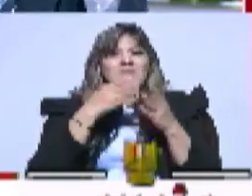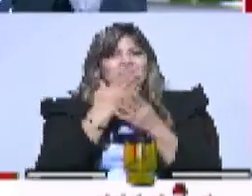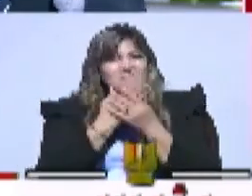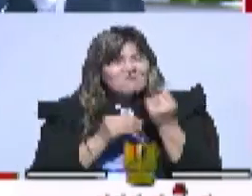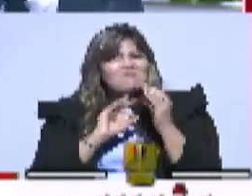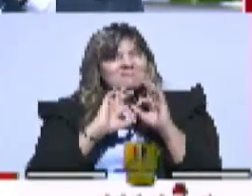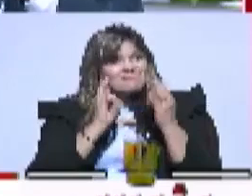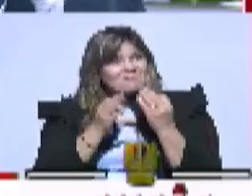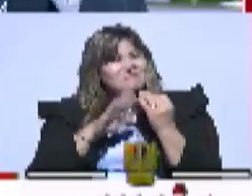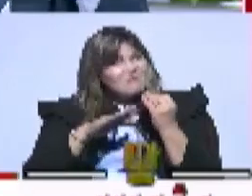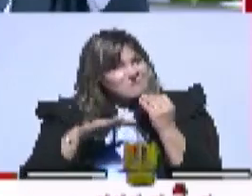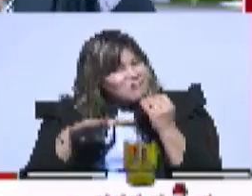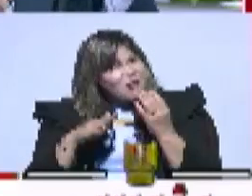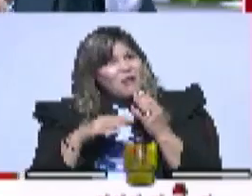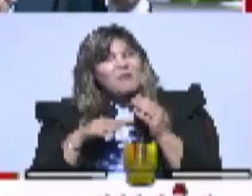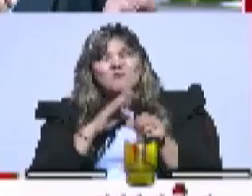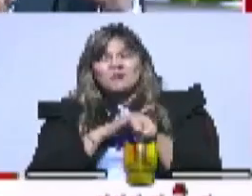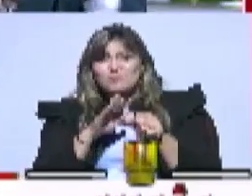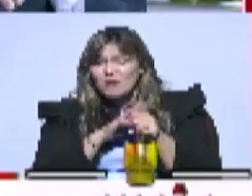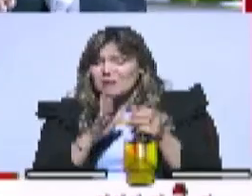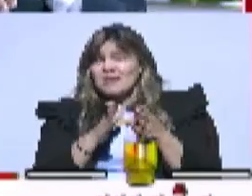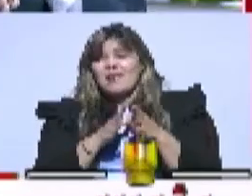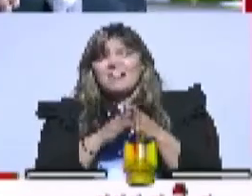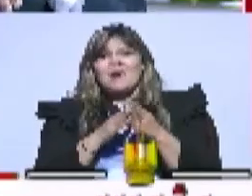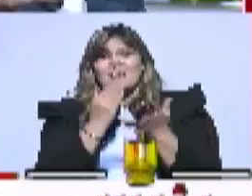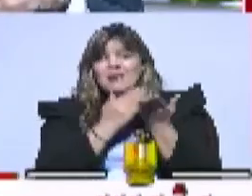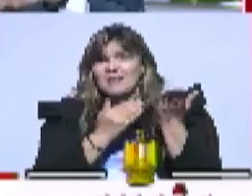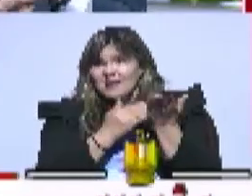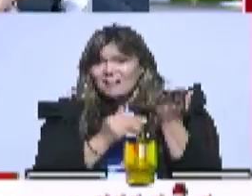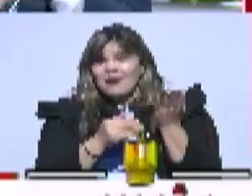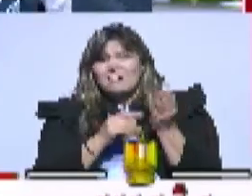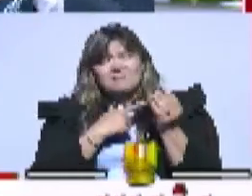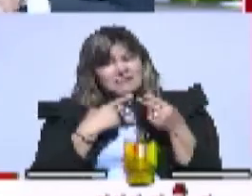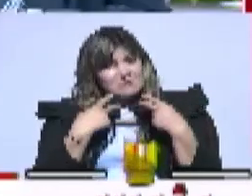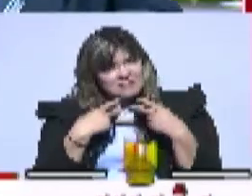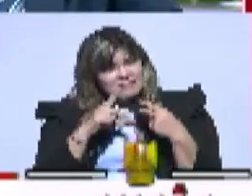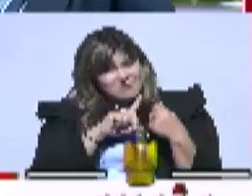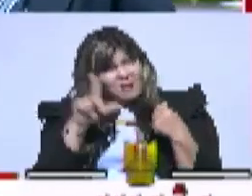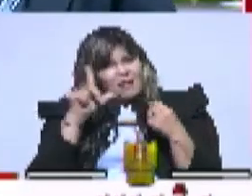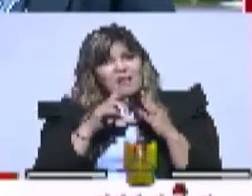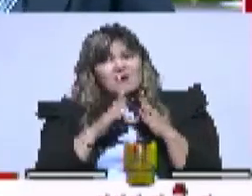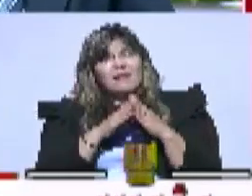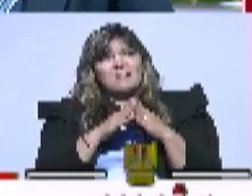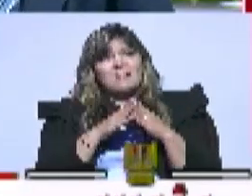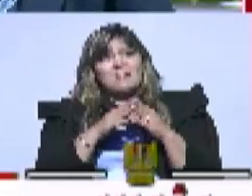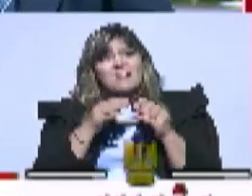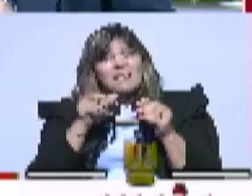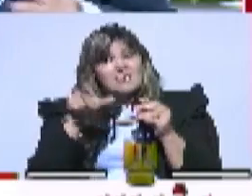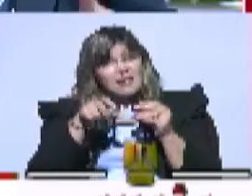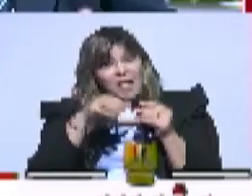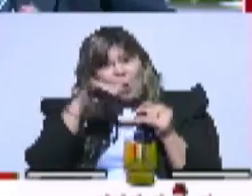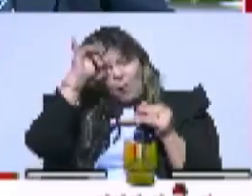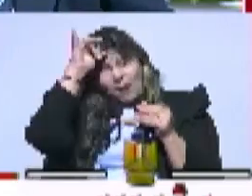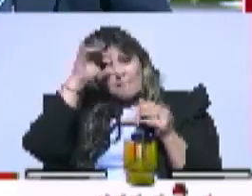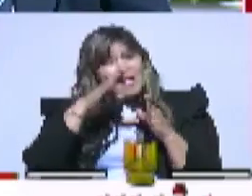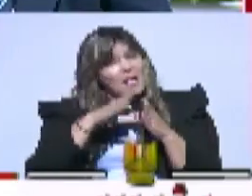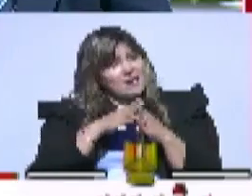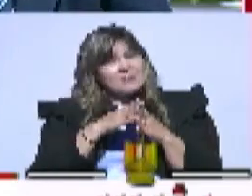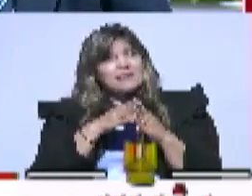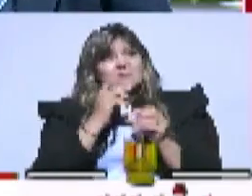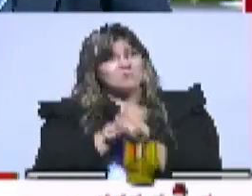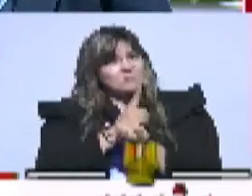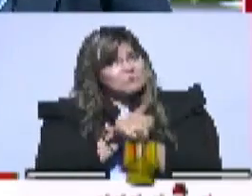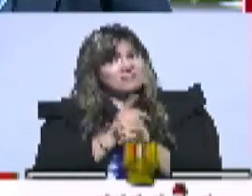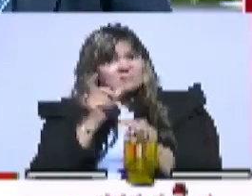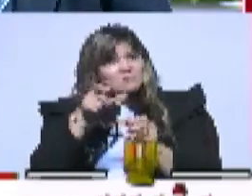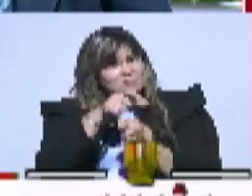اللي بيخلفوا الأبطال، اللي بيخلفوا الشهداء، اللي بيخلفوا الجرحى، مش كده؟ هم طبعا اللي بيخلفوا العلماء وبيخلفوا الأساتذة.